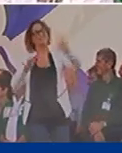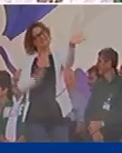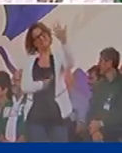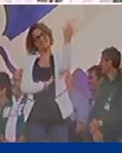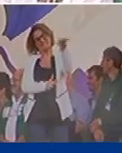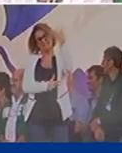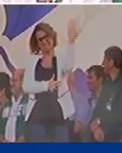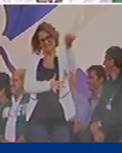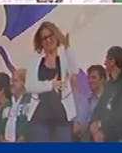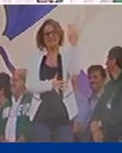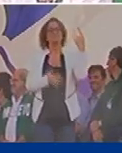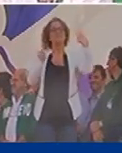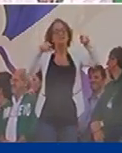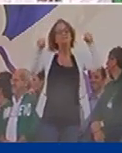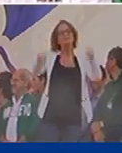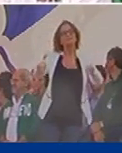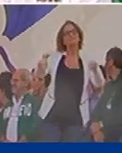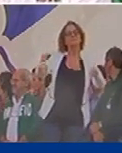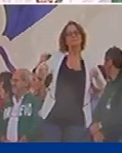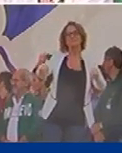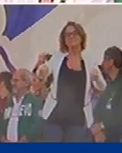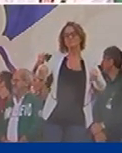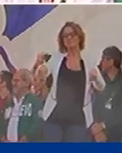niente questo.